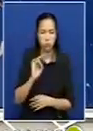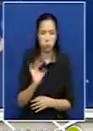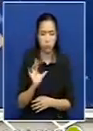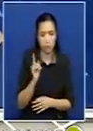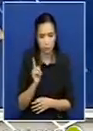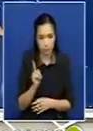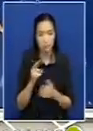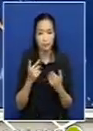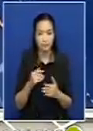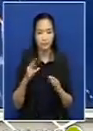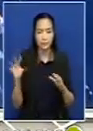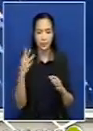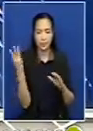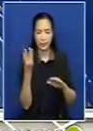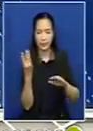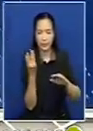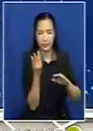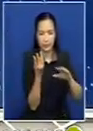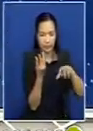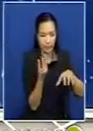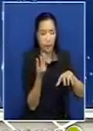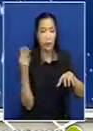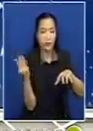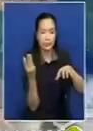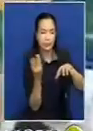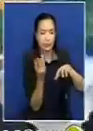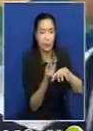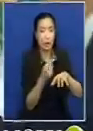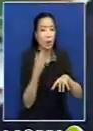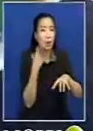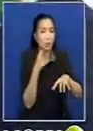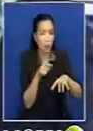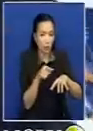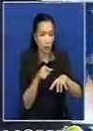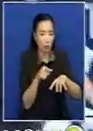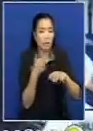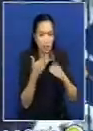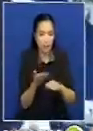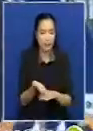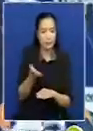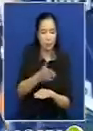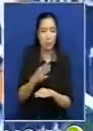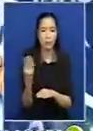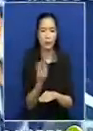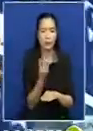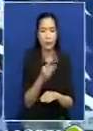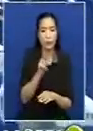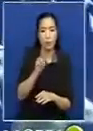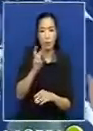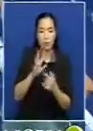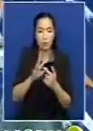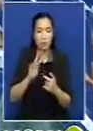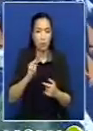ากนี้ครับหลังจากที่มันกินพื้นที่บริเวณของฮ่องกงแล้วนะครับวันที่2ครับก็จะเคลื่อนไปบริเวณของมณฑลกวางตุ้งนะครับและก็จะทำให้เกิดฝนต